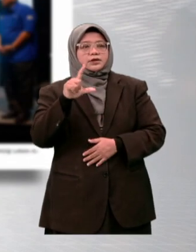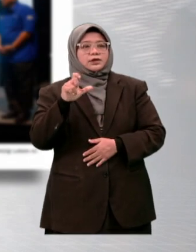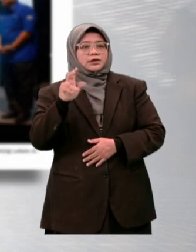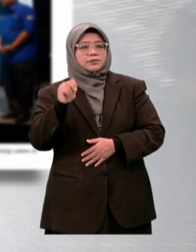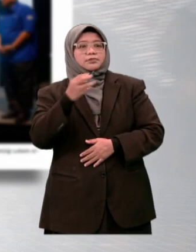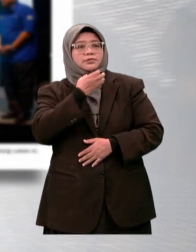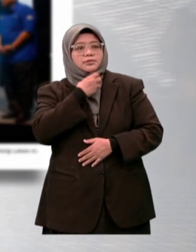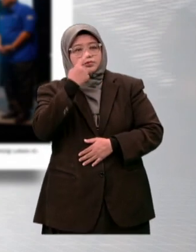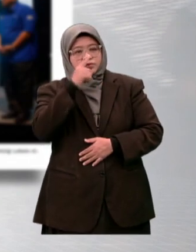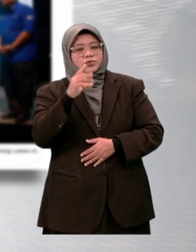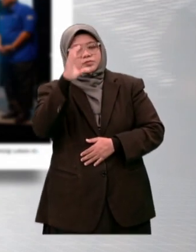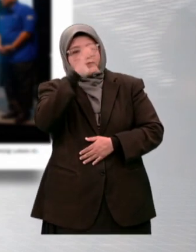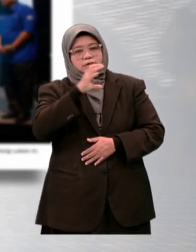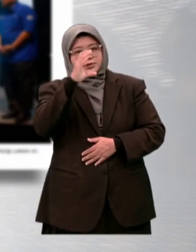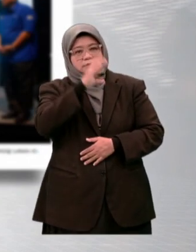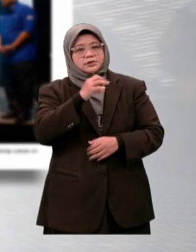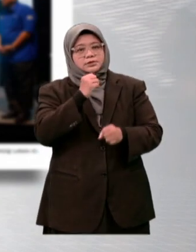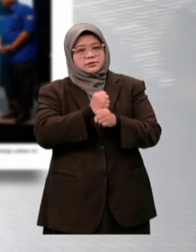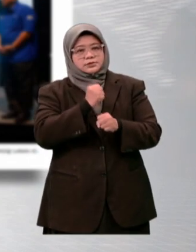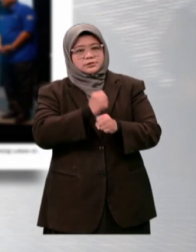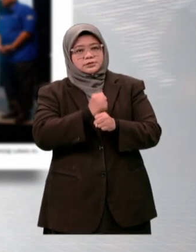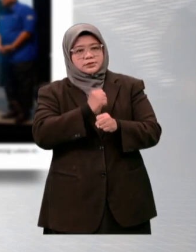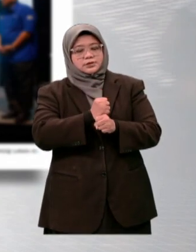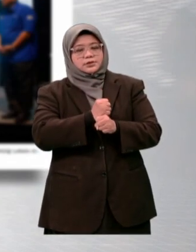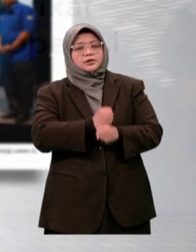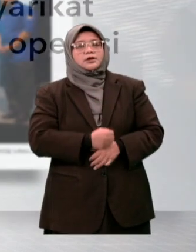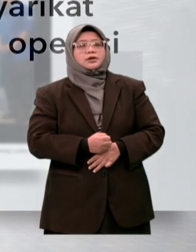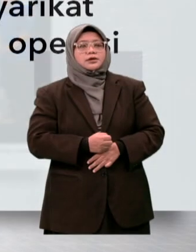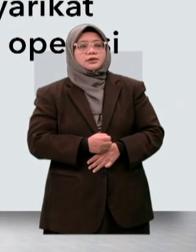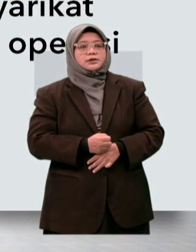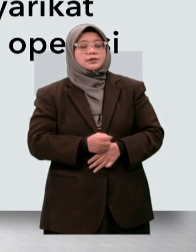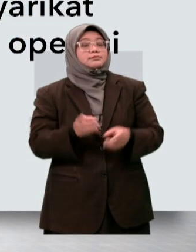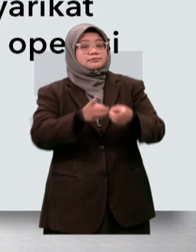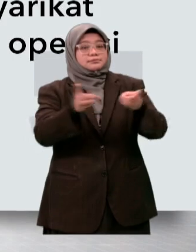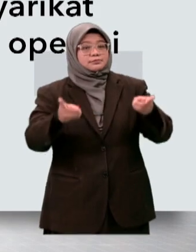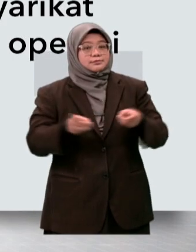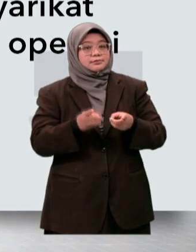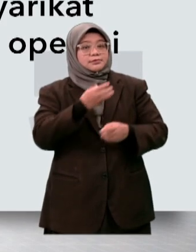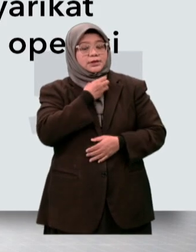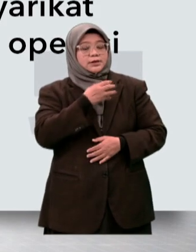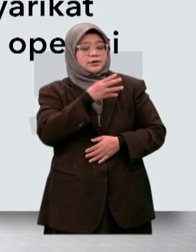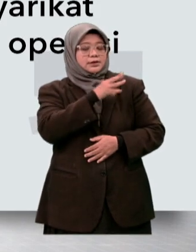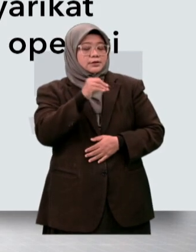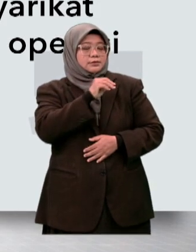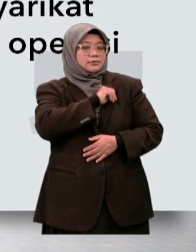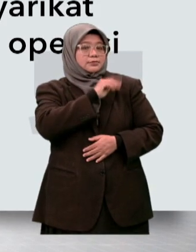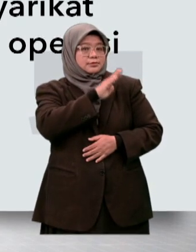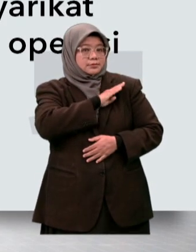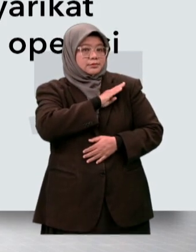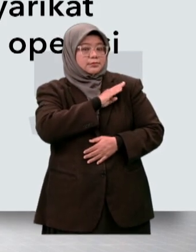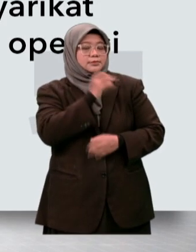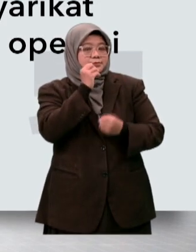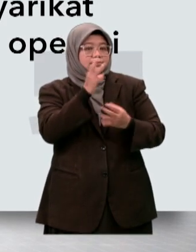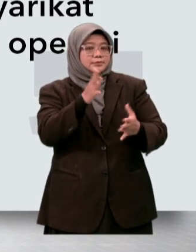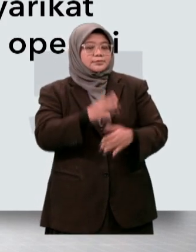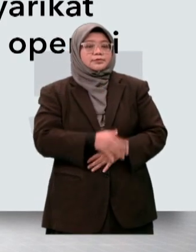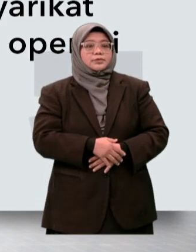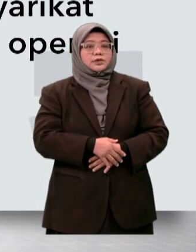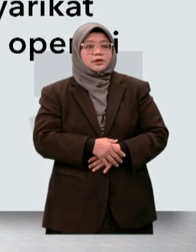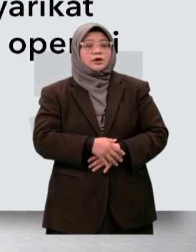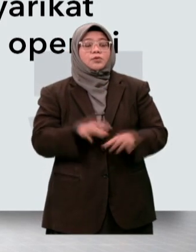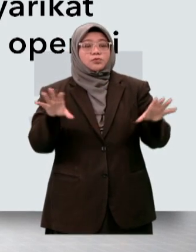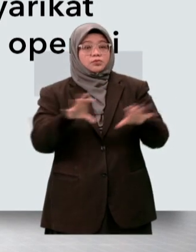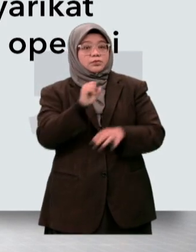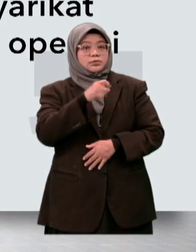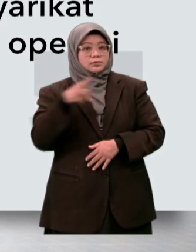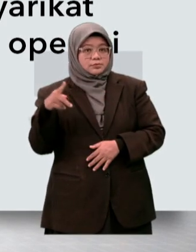sebagai platform memudahkan Golongan muda Mencari peluang pekerjaan di setiap daerah menteri besar perak datosuwisarani Muhammad berkata pembinaan